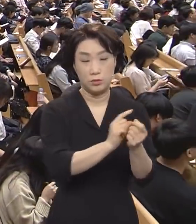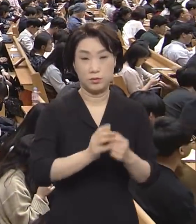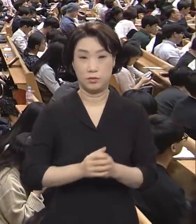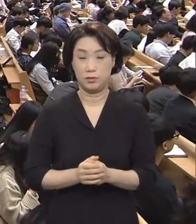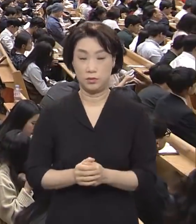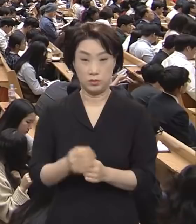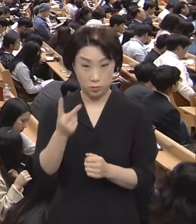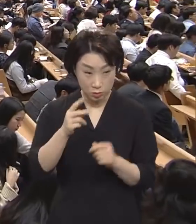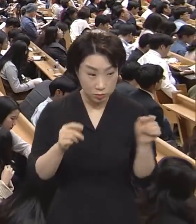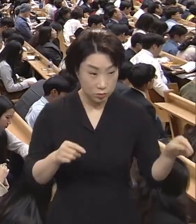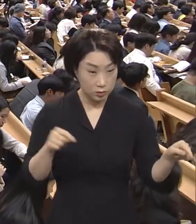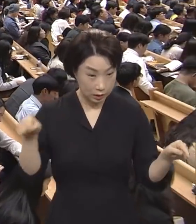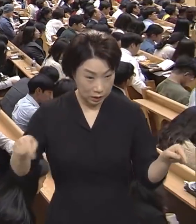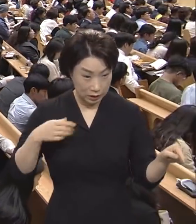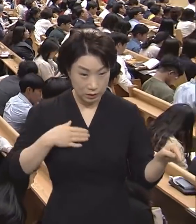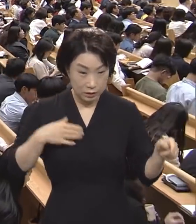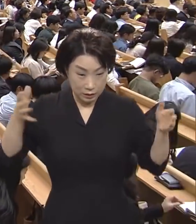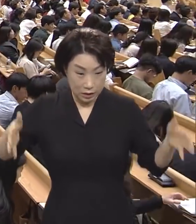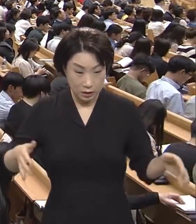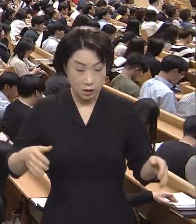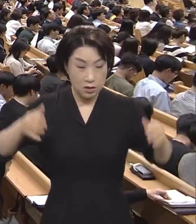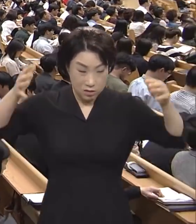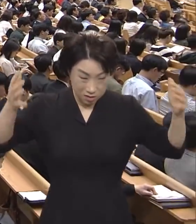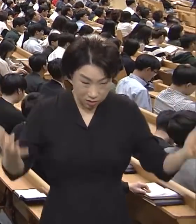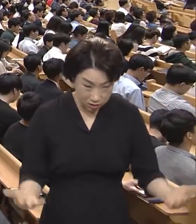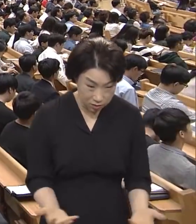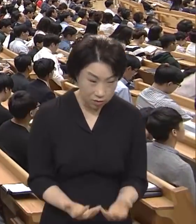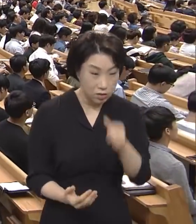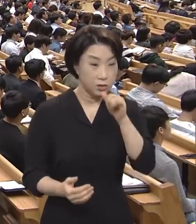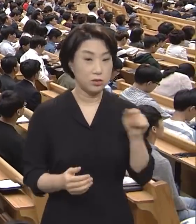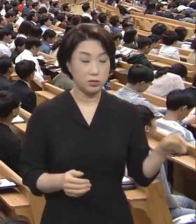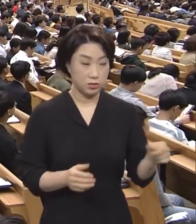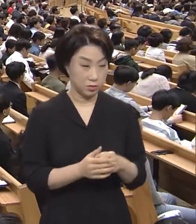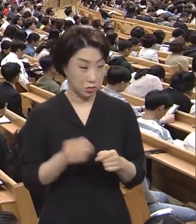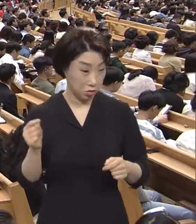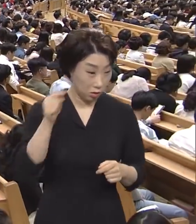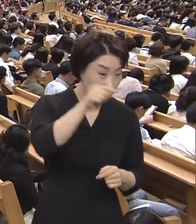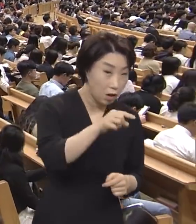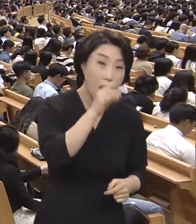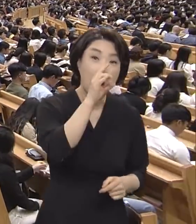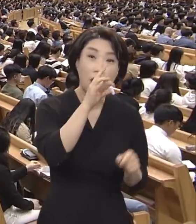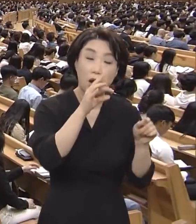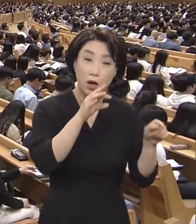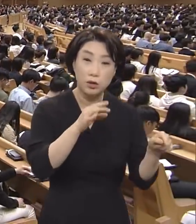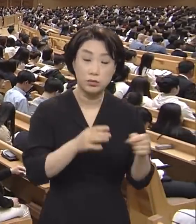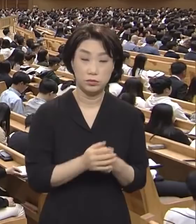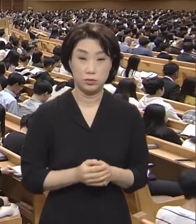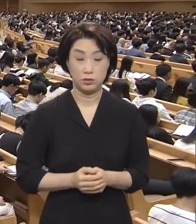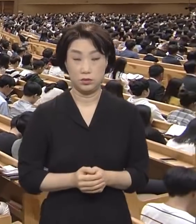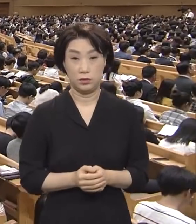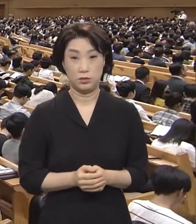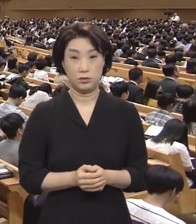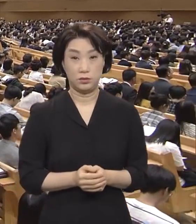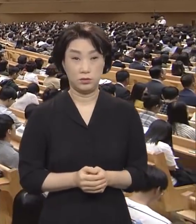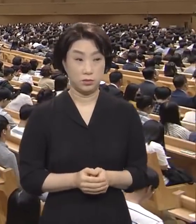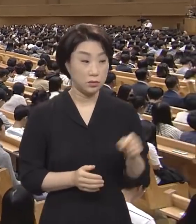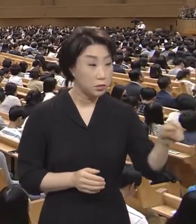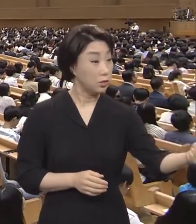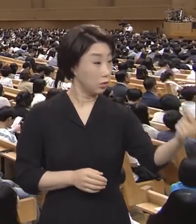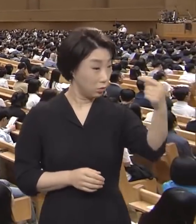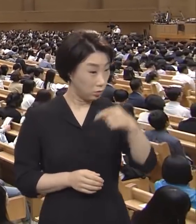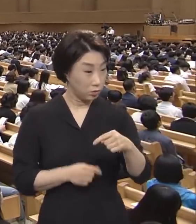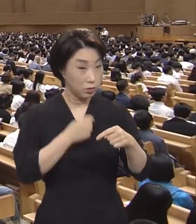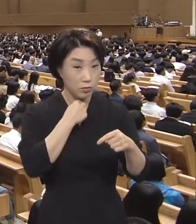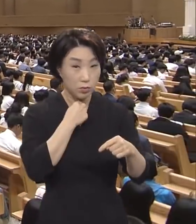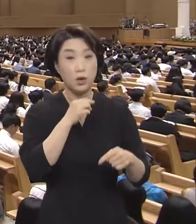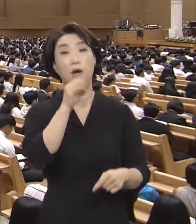이뿐 아니라 너희와 우리 사이에 큰 구렁이 끼어 있어 여기서 너희에게 건너가고자 하되 할 수 없고 거기서